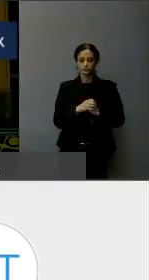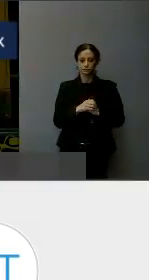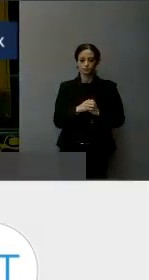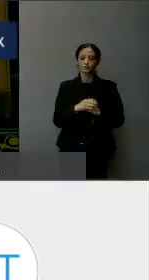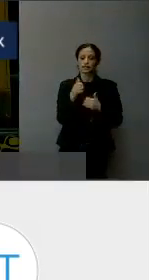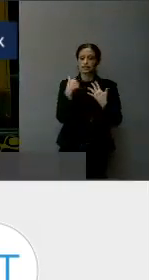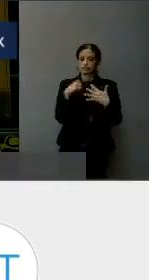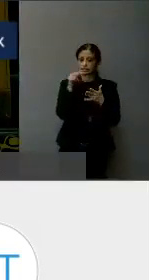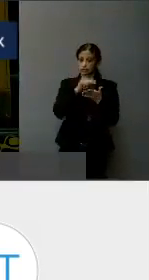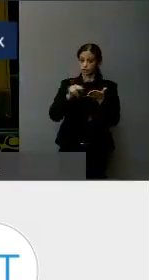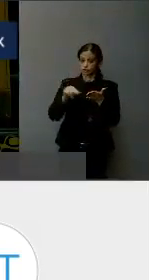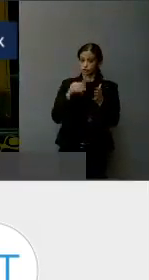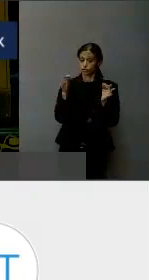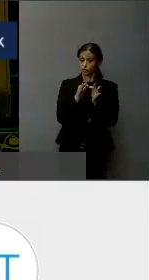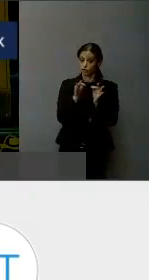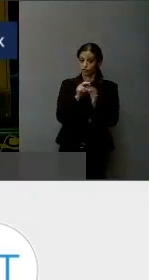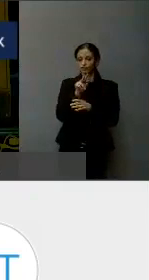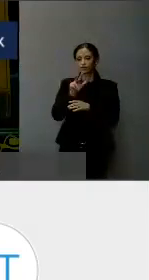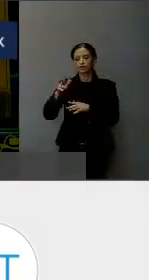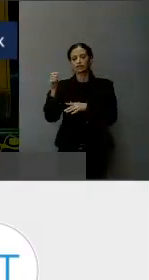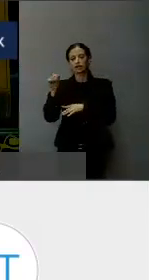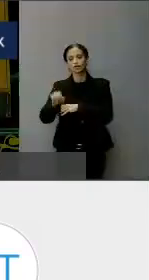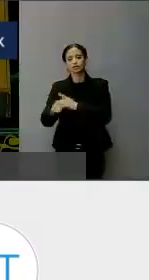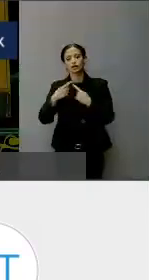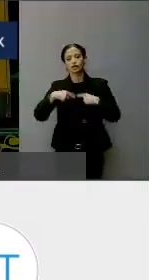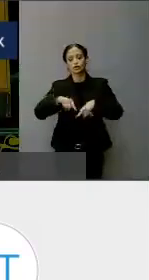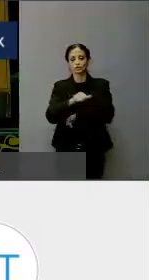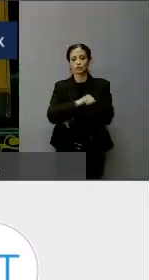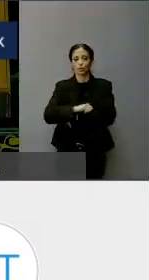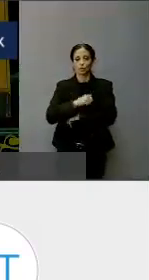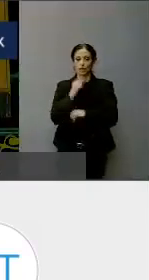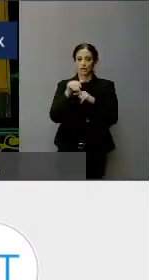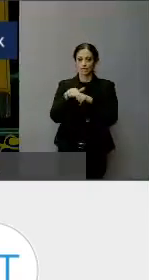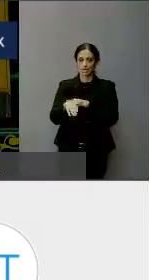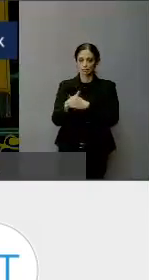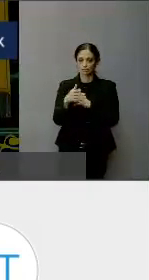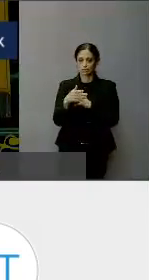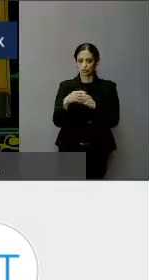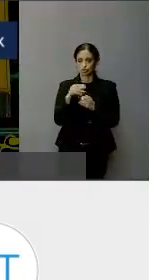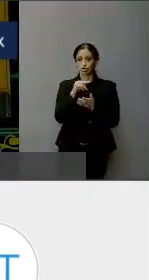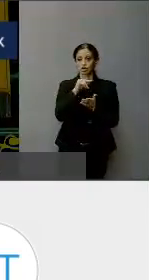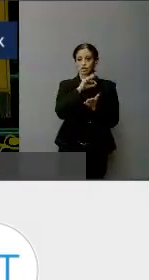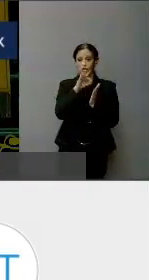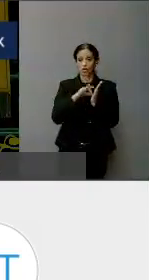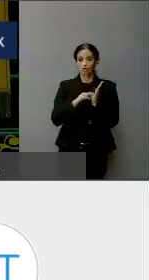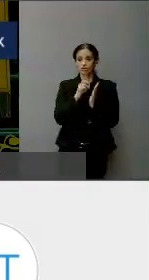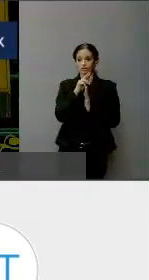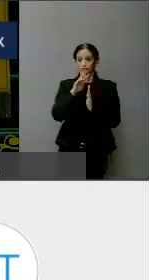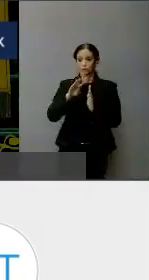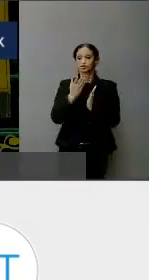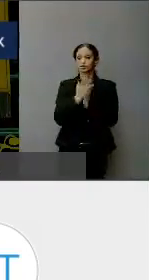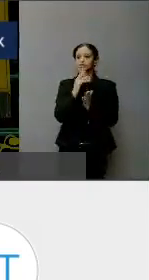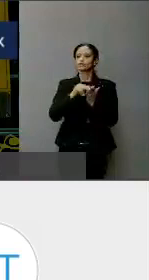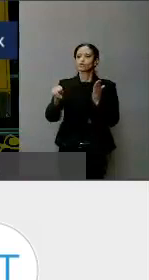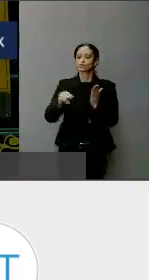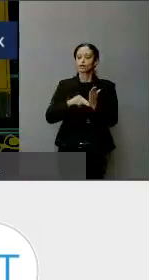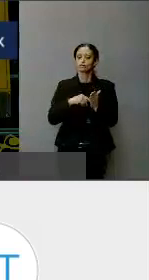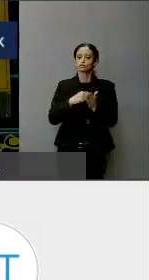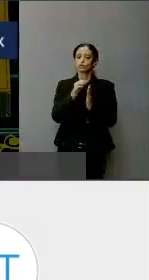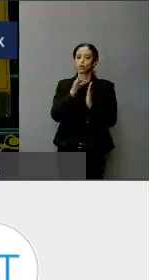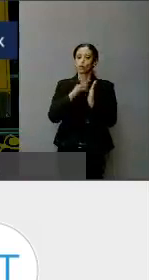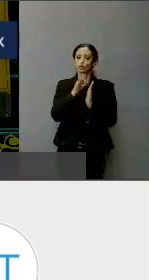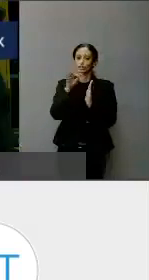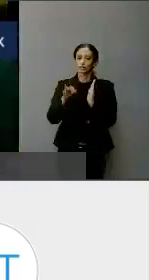16 voti favorevoli 23 contrari il consiglio comunale respinge il 24 pongo ora in votazione il